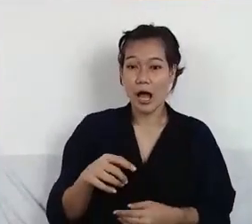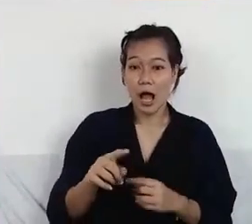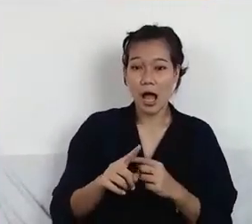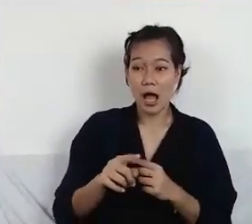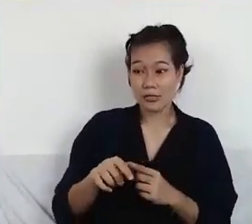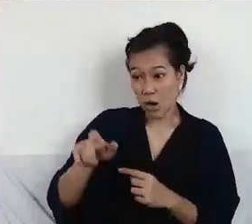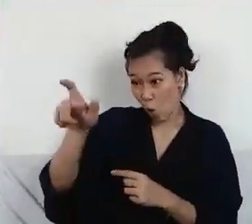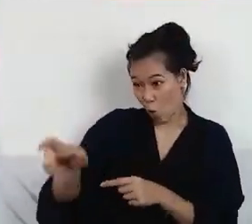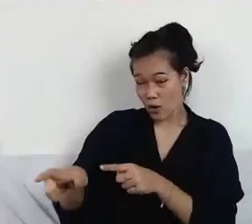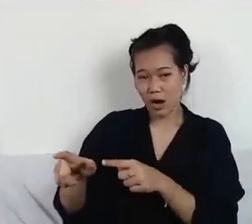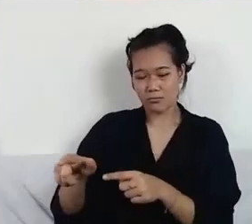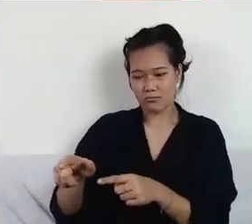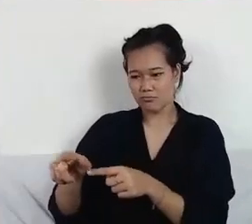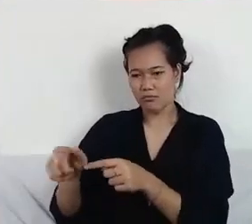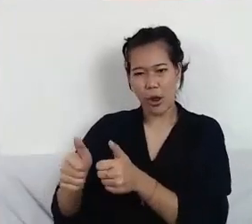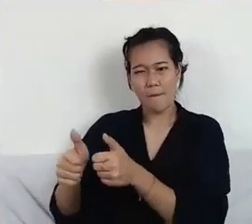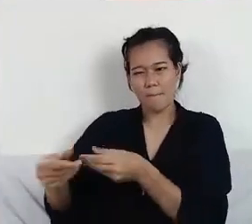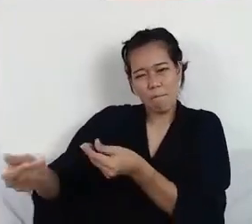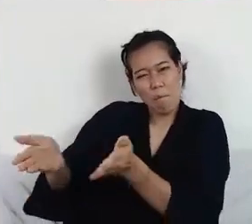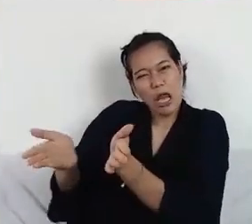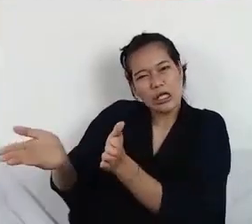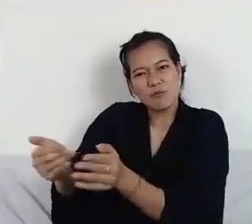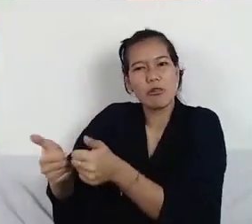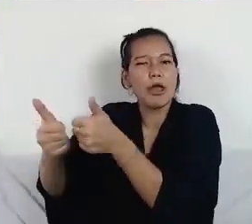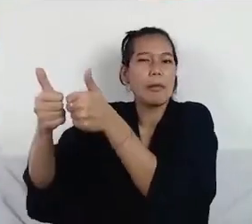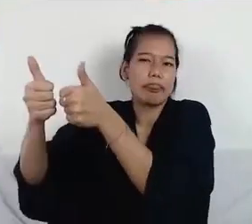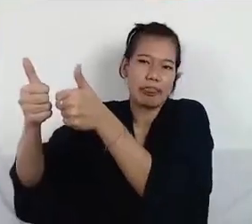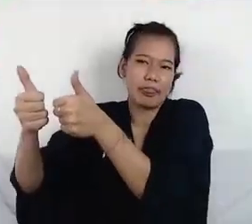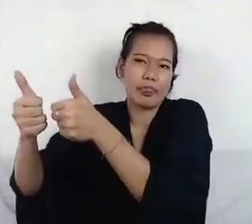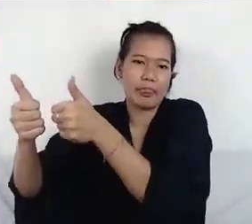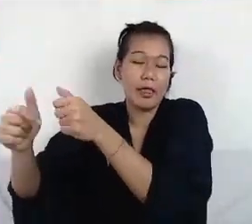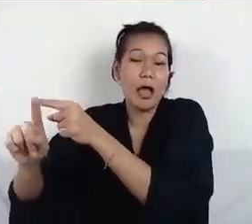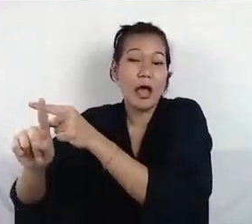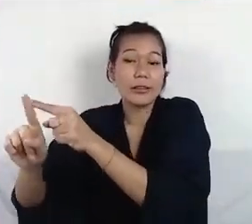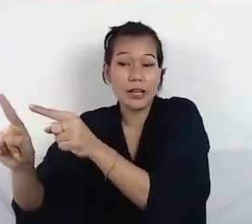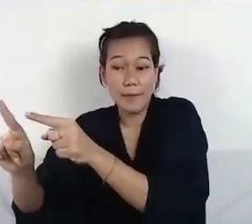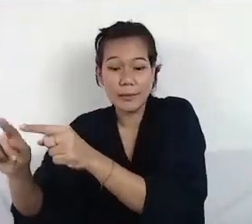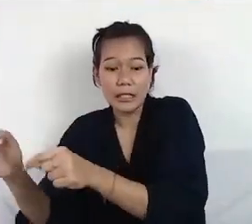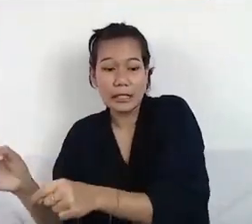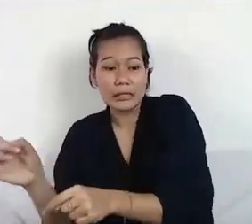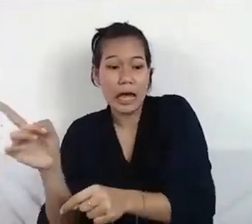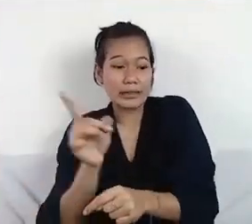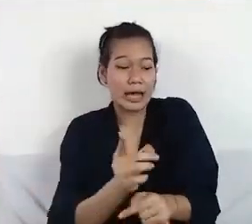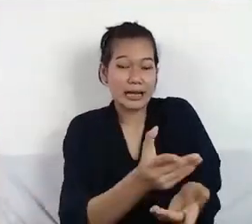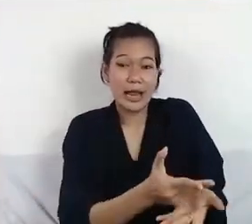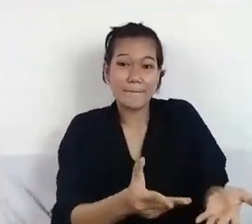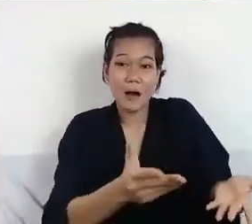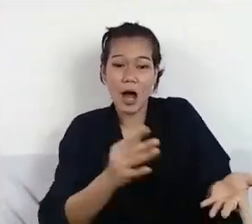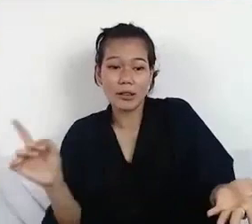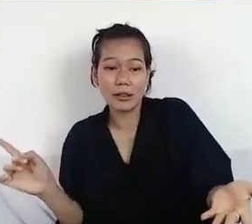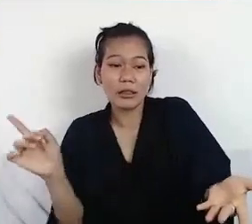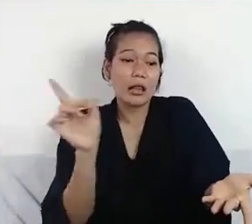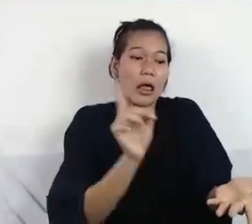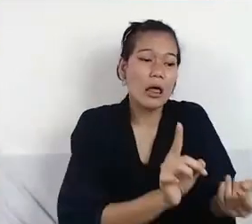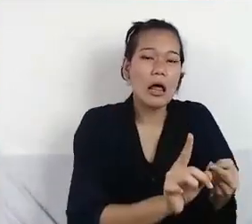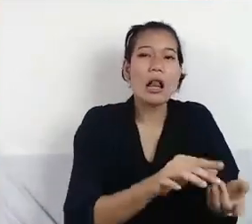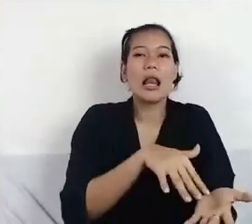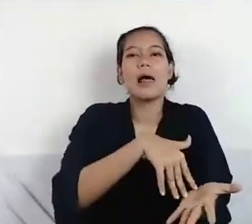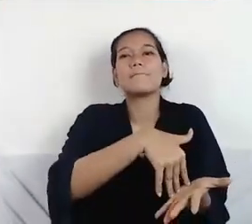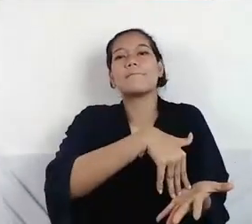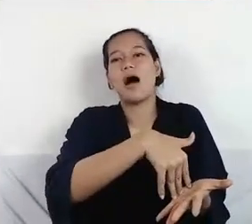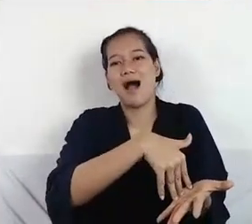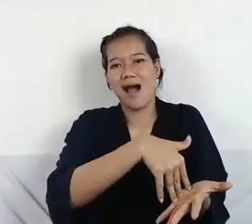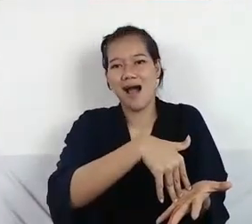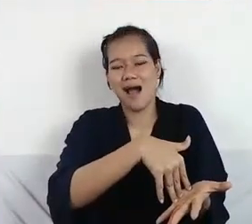dalam manajemen. Tetapi mungkin ketika dia harus kerja lapangan, mungkin dia lemah.